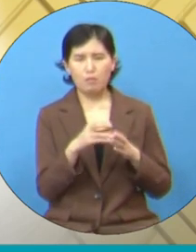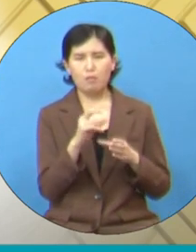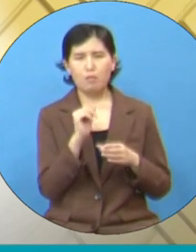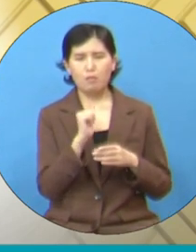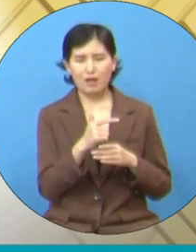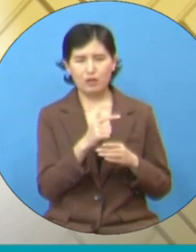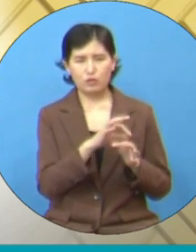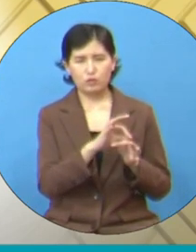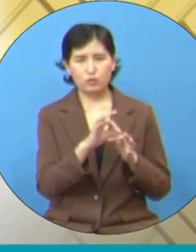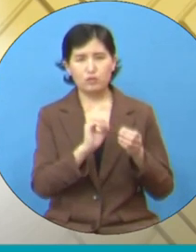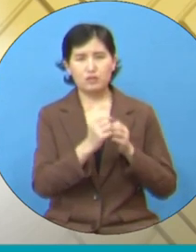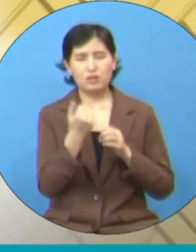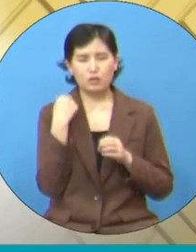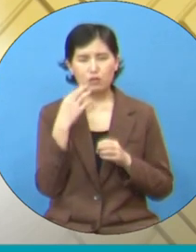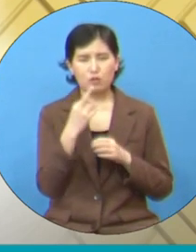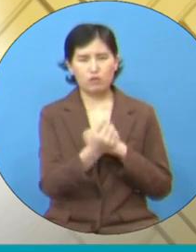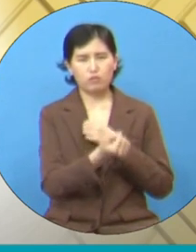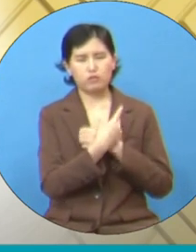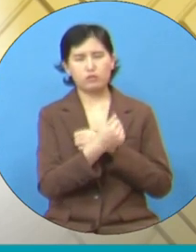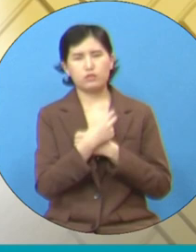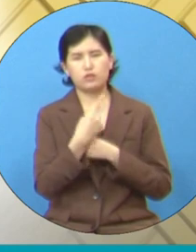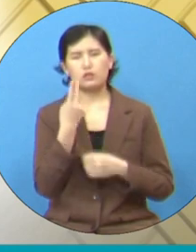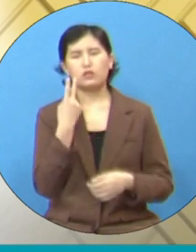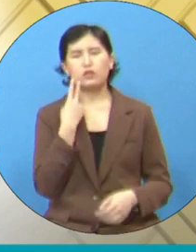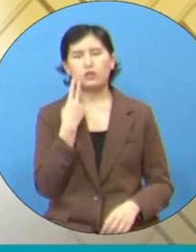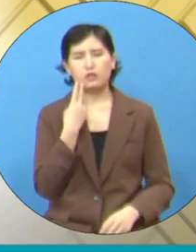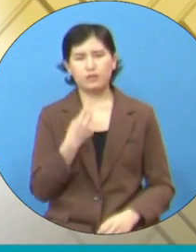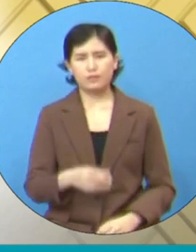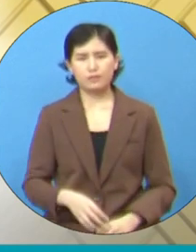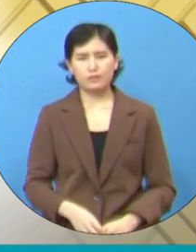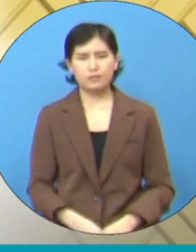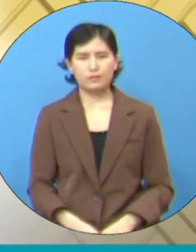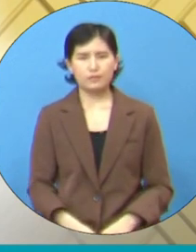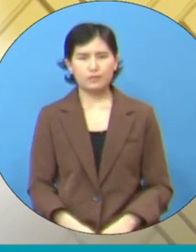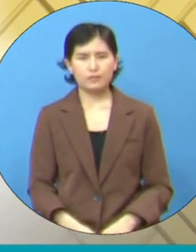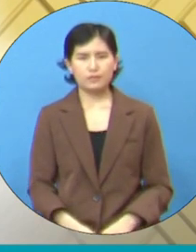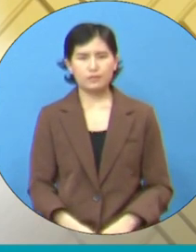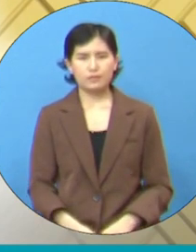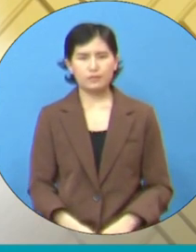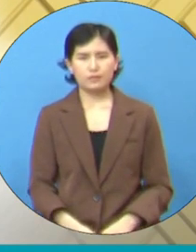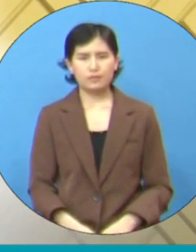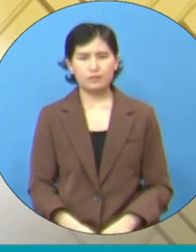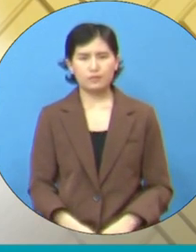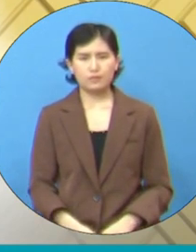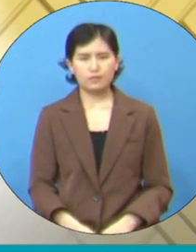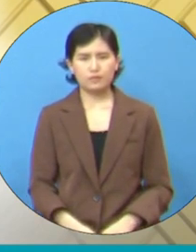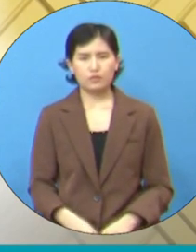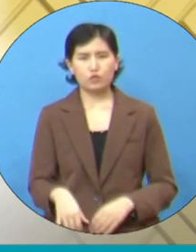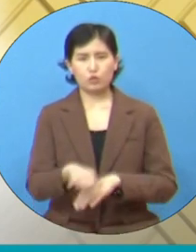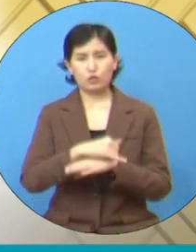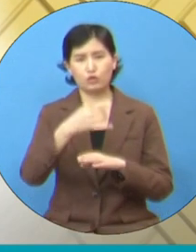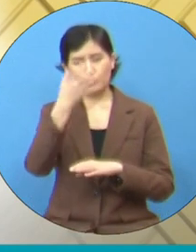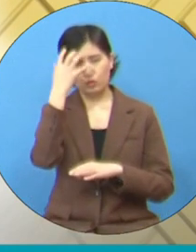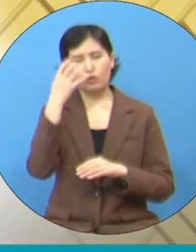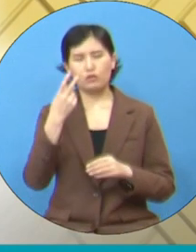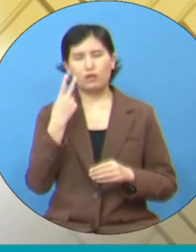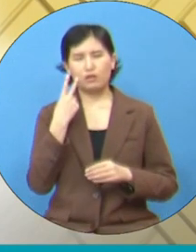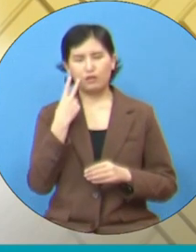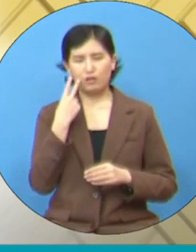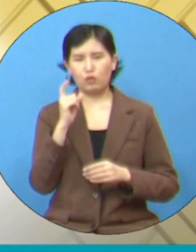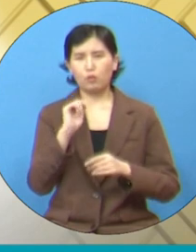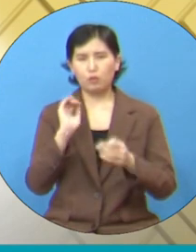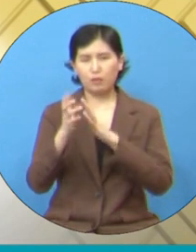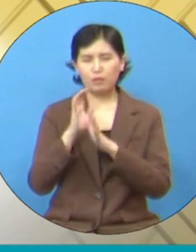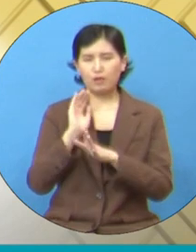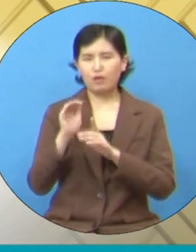ялах ийм л хувилбар гарч ирээд байгаа юм л та. Тэгэхээр бид нөхөн одоо гудамжинд улс төрийг өргөнөх биш. Үнэхээр одоо